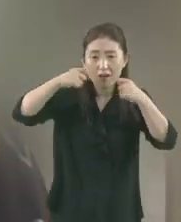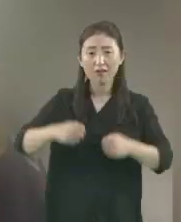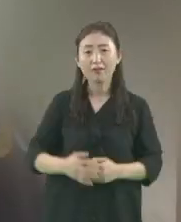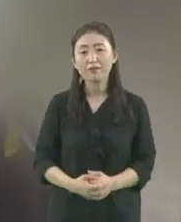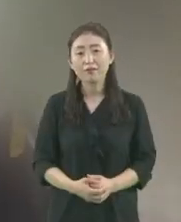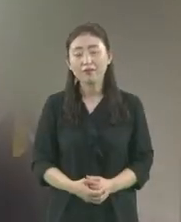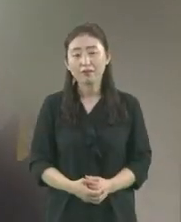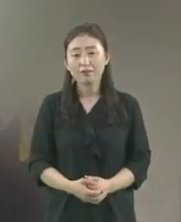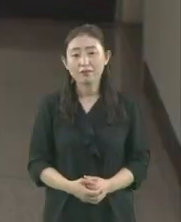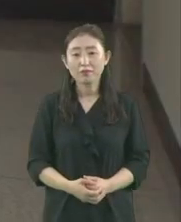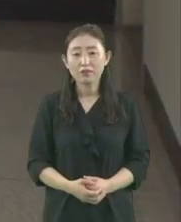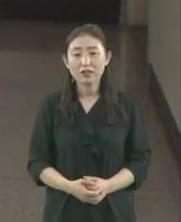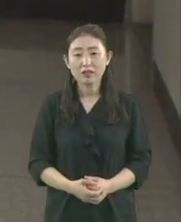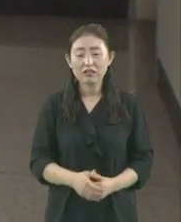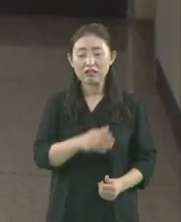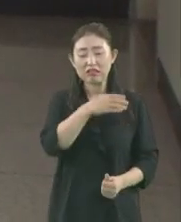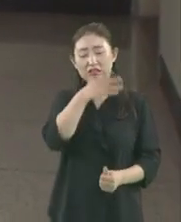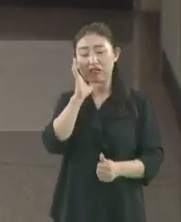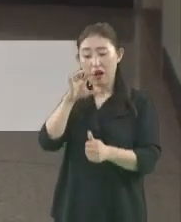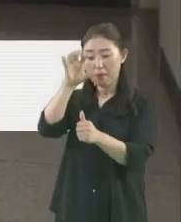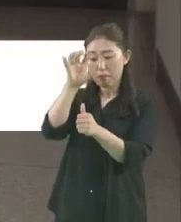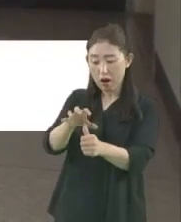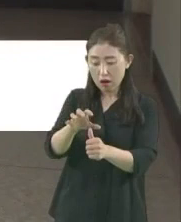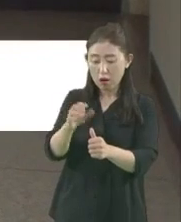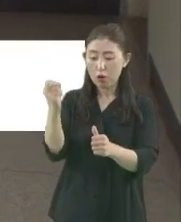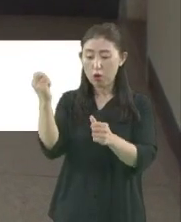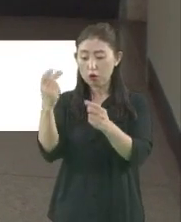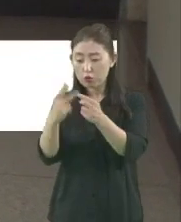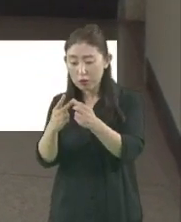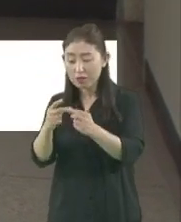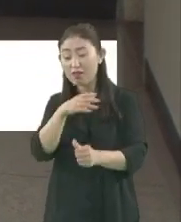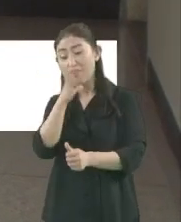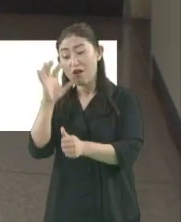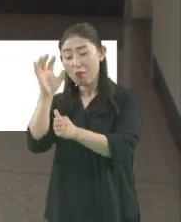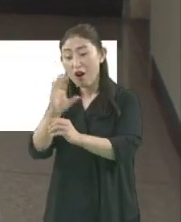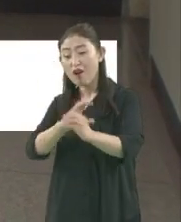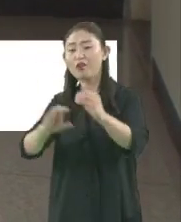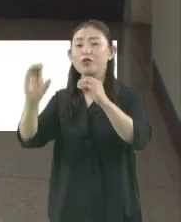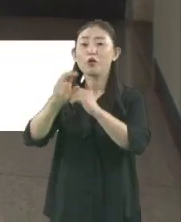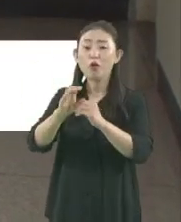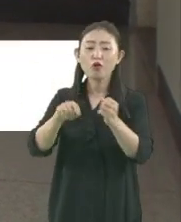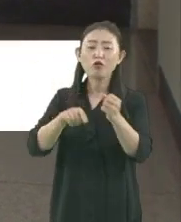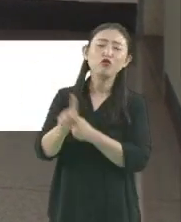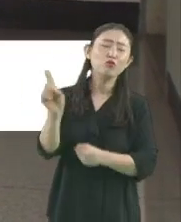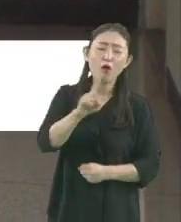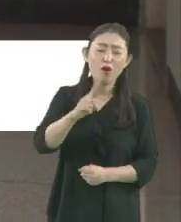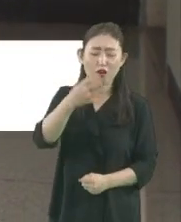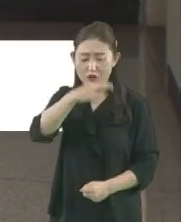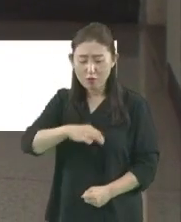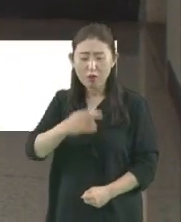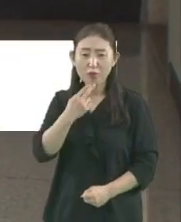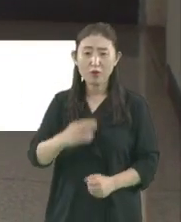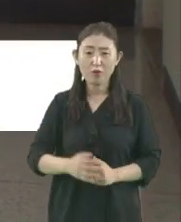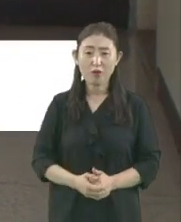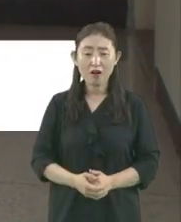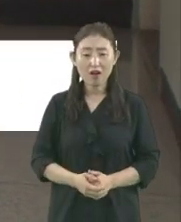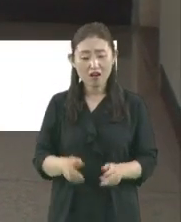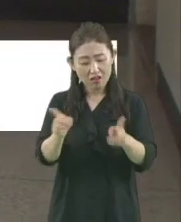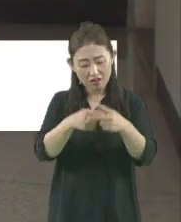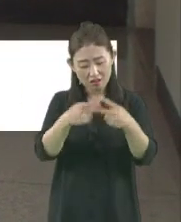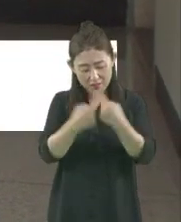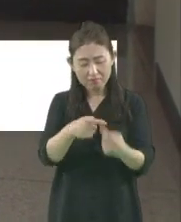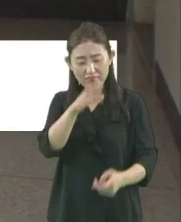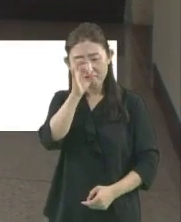터뜨렸습니다. 무기징역에 무기징역을 더하면 뭐가 되는 겁니까 도대체? 그게 상식이 맞고 어떻게 이걸